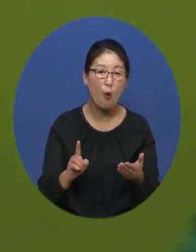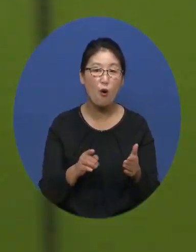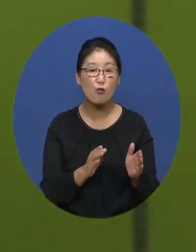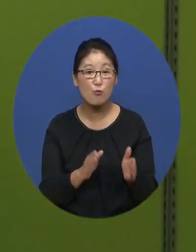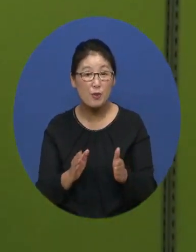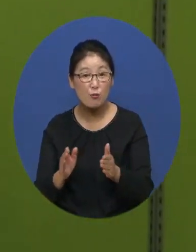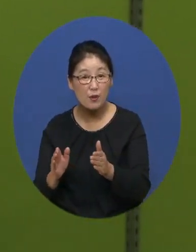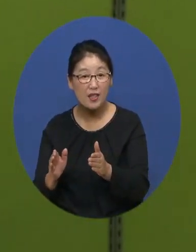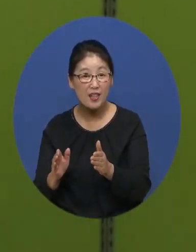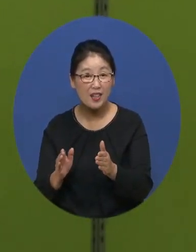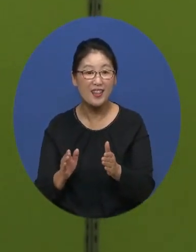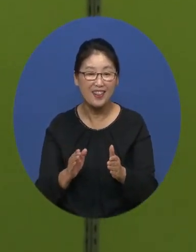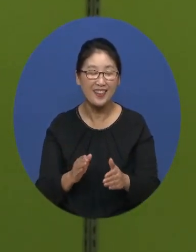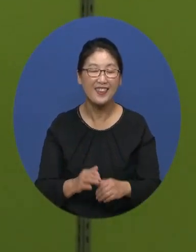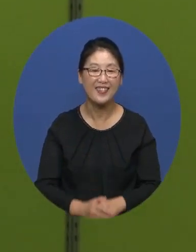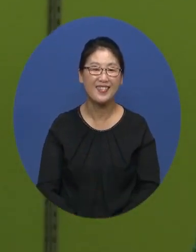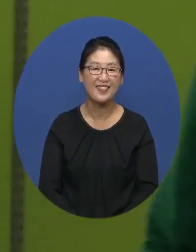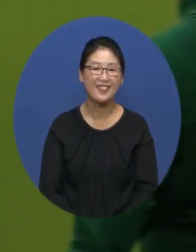뭐 해야 돼요?